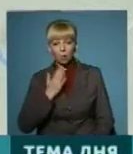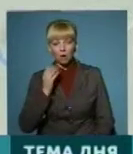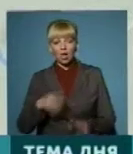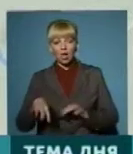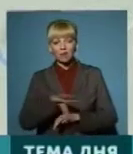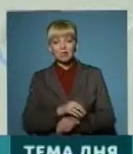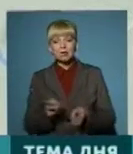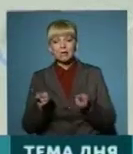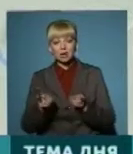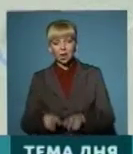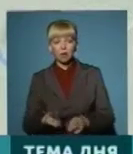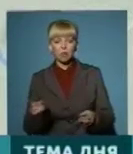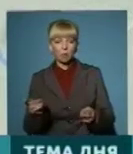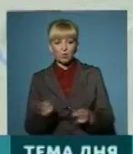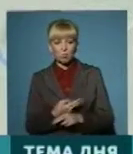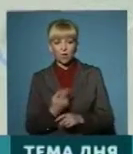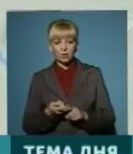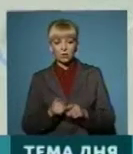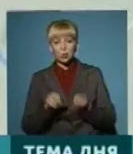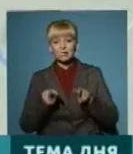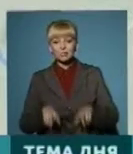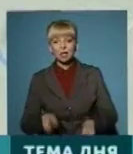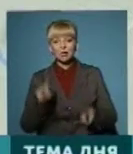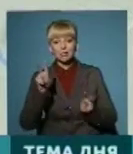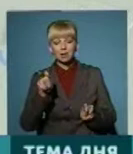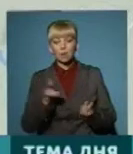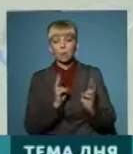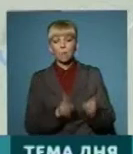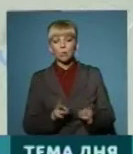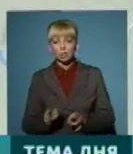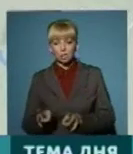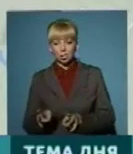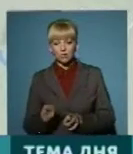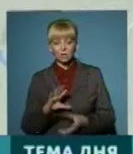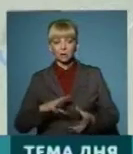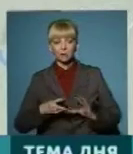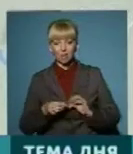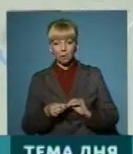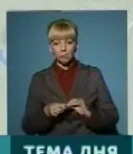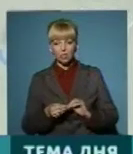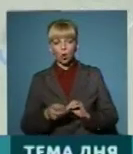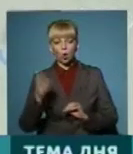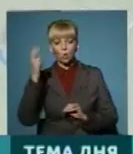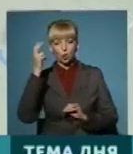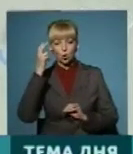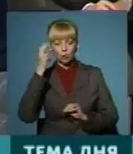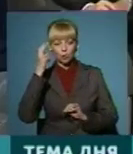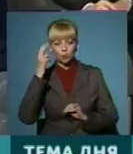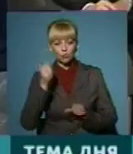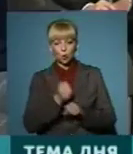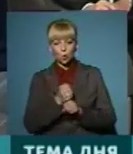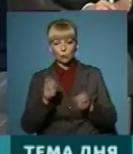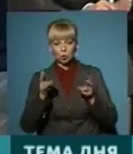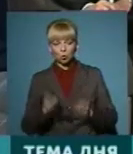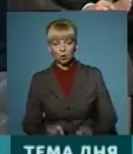всі решта позбавлені цього спеціального статусу постраждалих внаслідок Чорнобильської